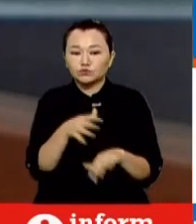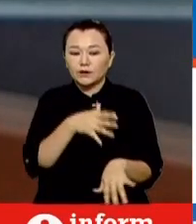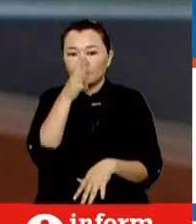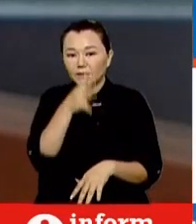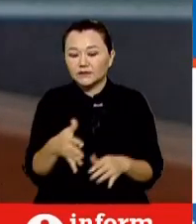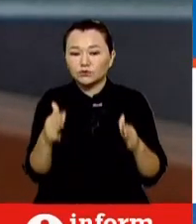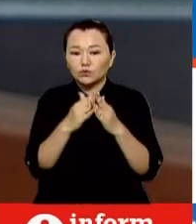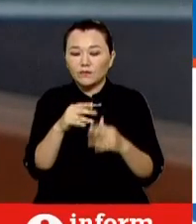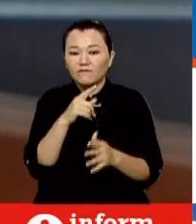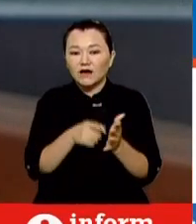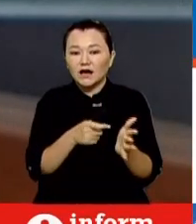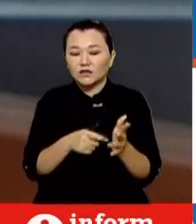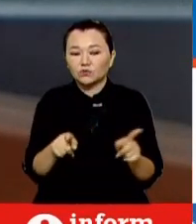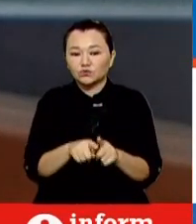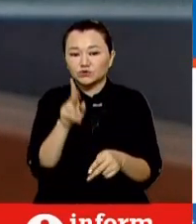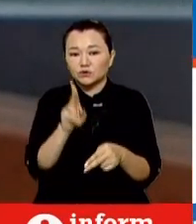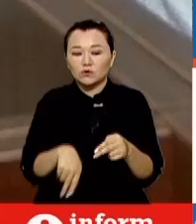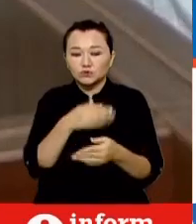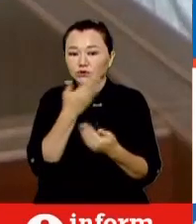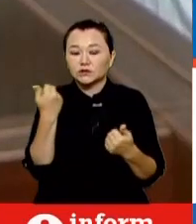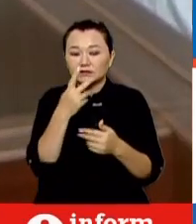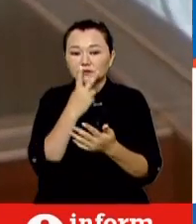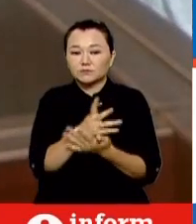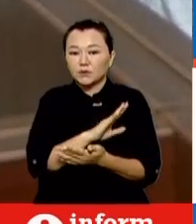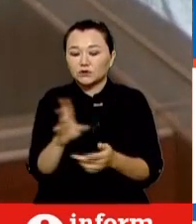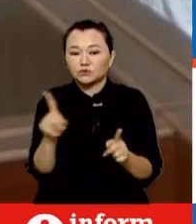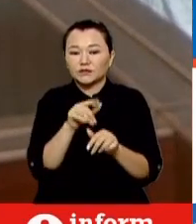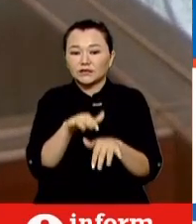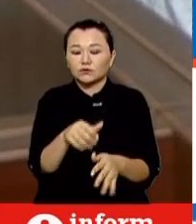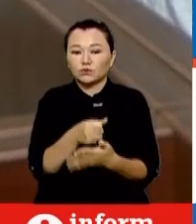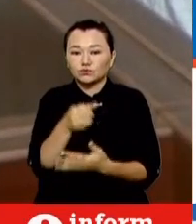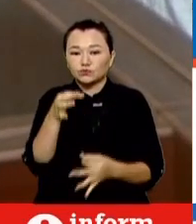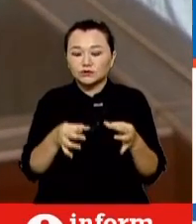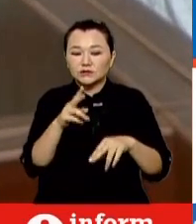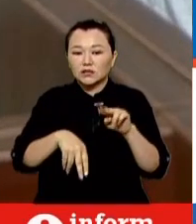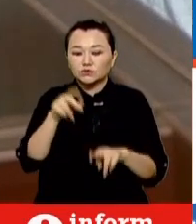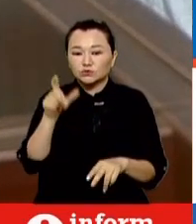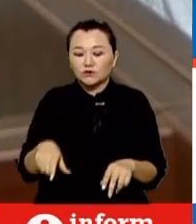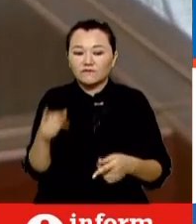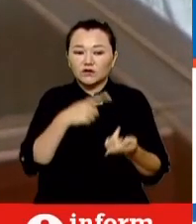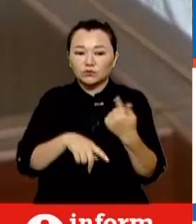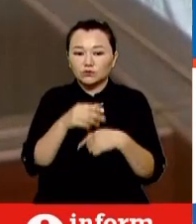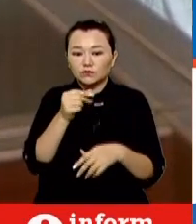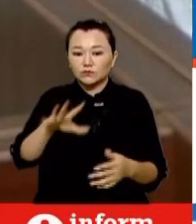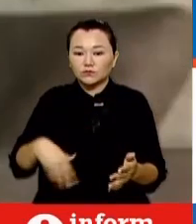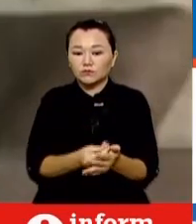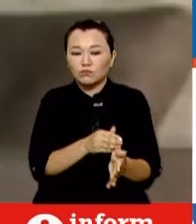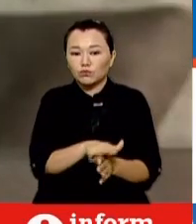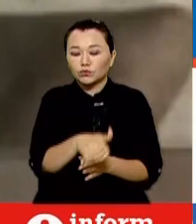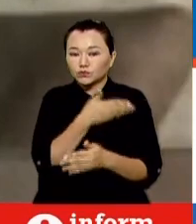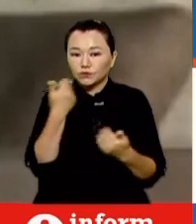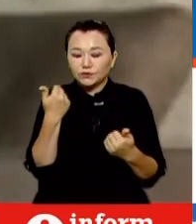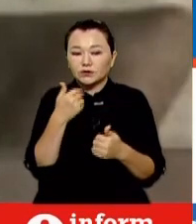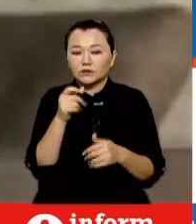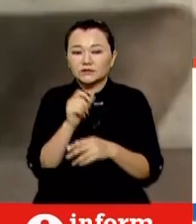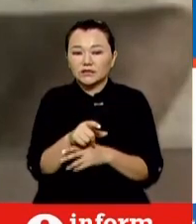жилой комплекс в Караганде так и не достроили. При этом, несмотря на то, что дело дошло до суда, застройщик так и не вернул всю сумму. Сдача по